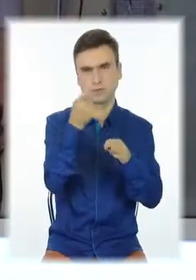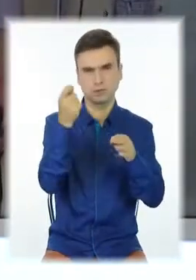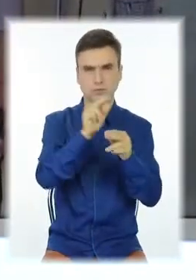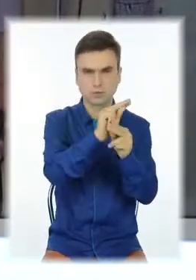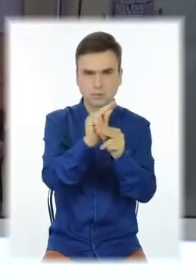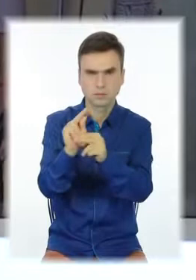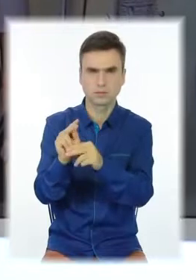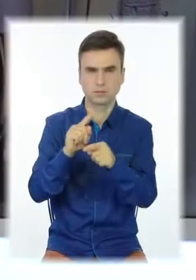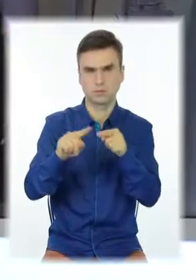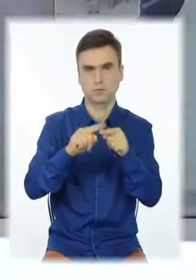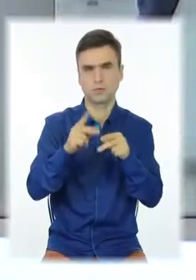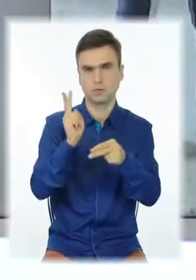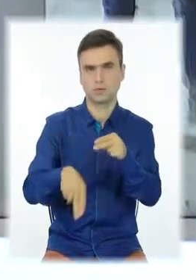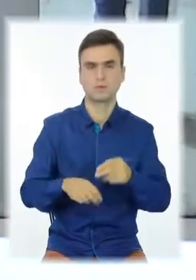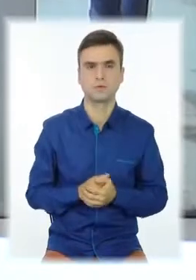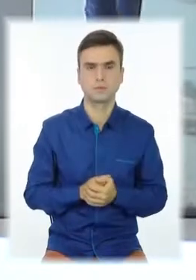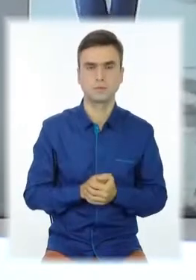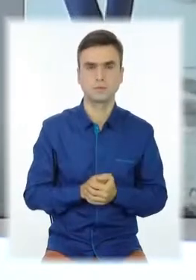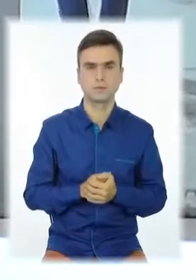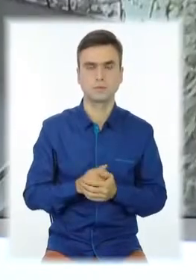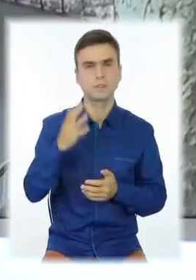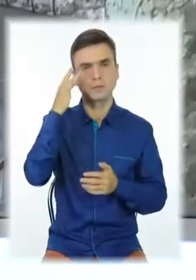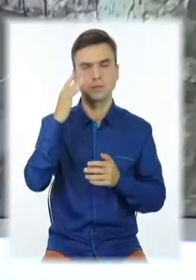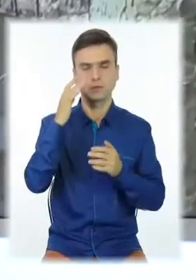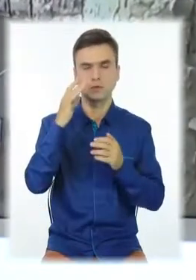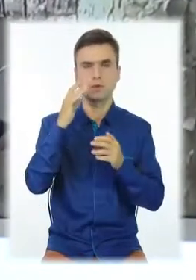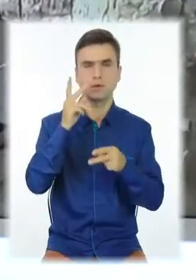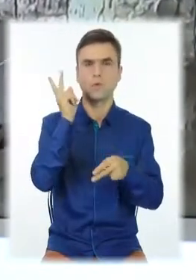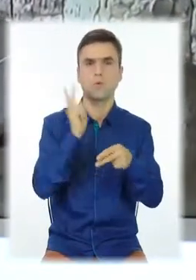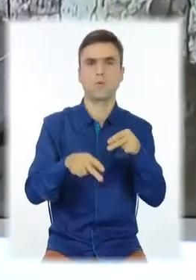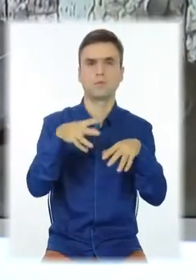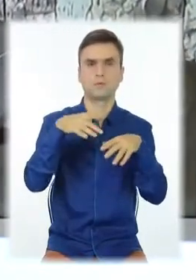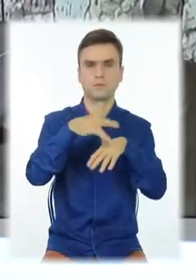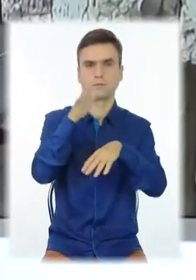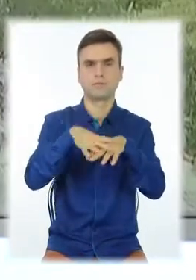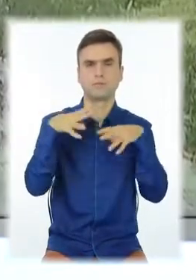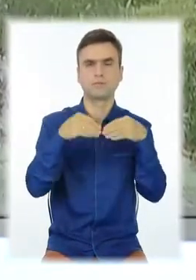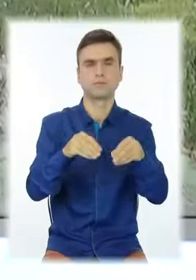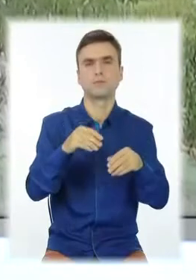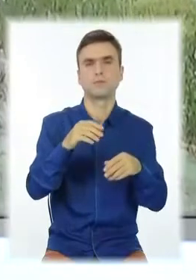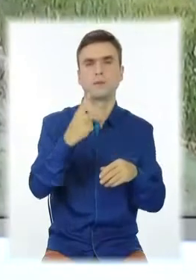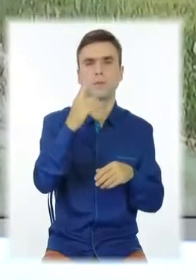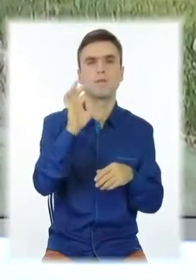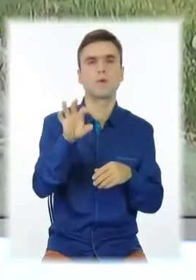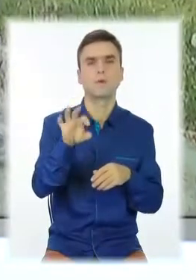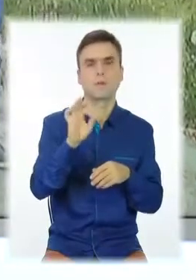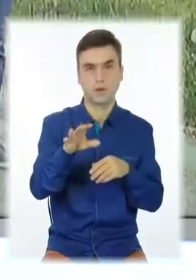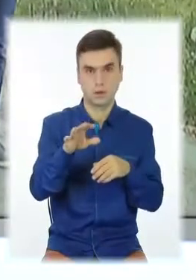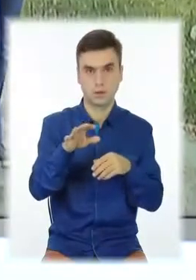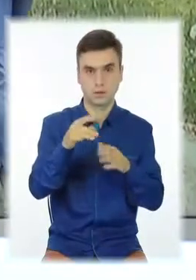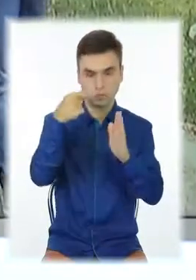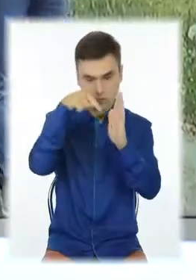приміщень всередині. Першу чергу планують завершити вже у жовтні поточного року, потім візьмуться за територію навколо